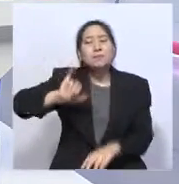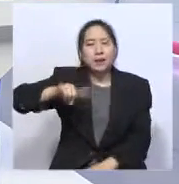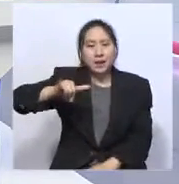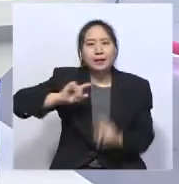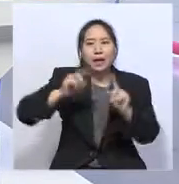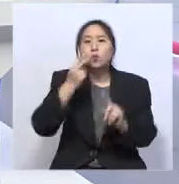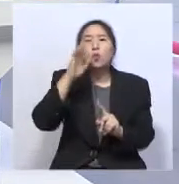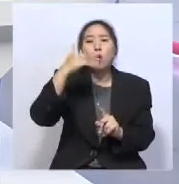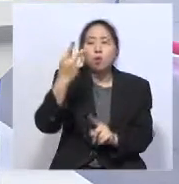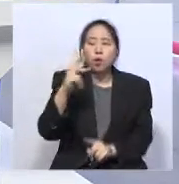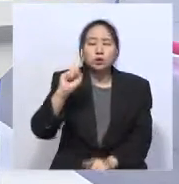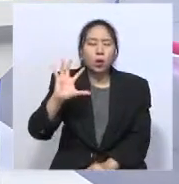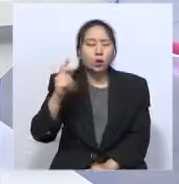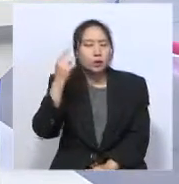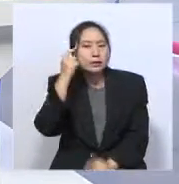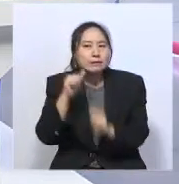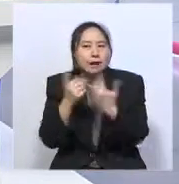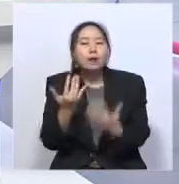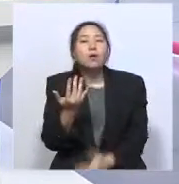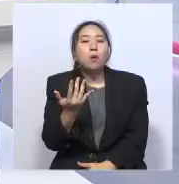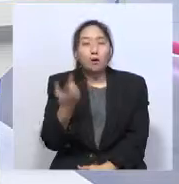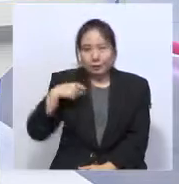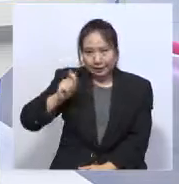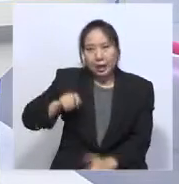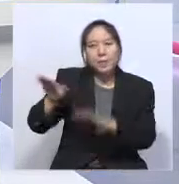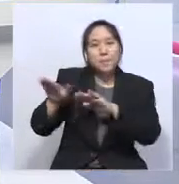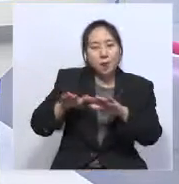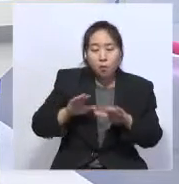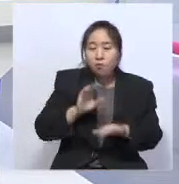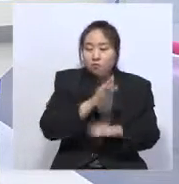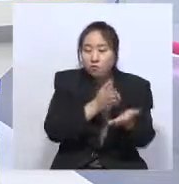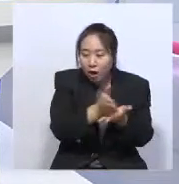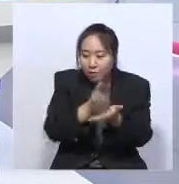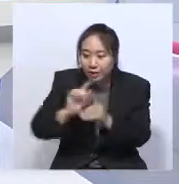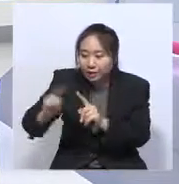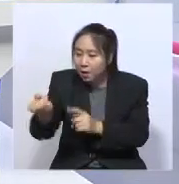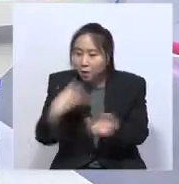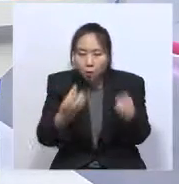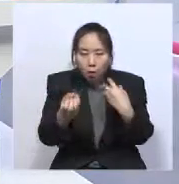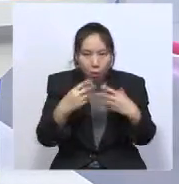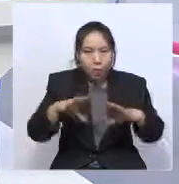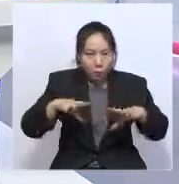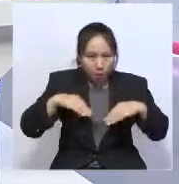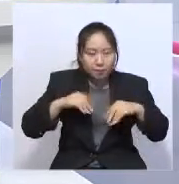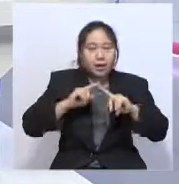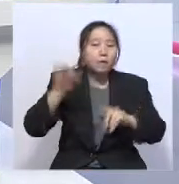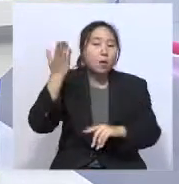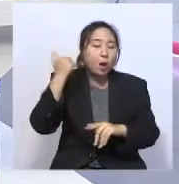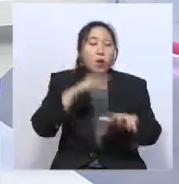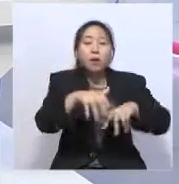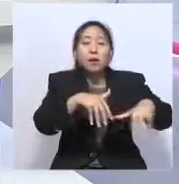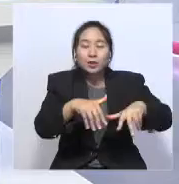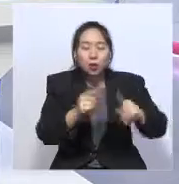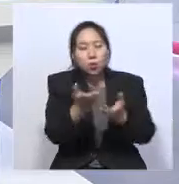ก่อนว่าทางคสช.เนี่ยจะมองยังไงกับเรื่องนี้นะครับ คือศาลก็พร้อมที่จะรับฟังความคิดเห็นจากทุกภาคส่วนนะคะส่วนเวทีภาคประชาชนเมื่อวานนี้ก็มีหลายแนวทาง